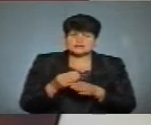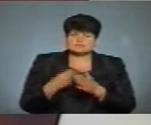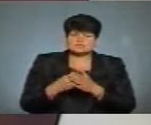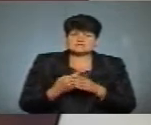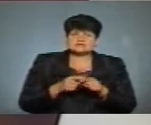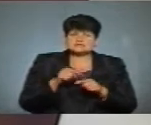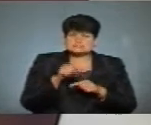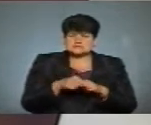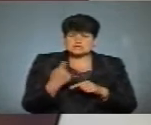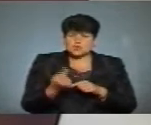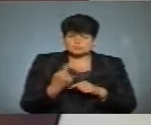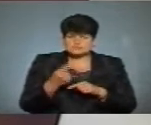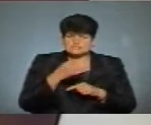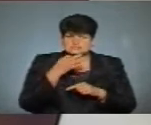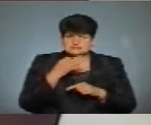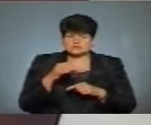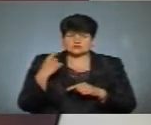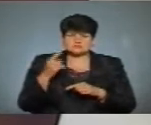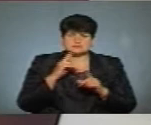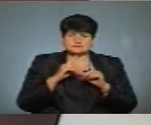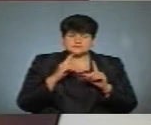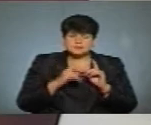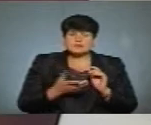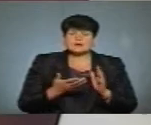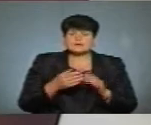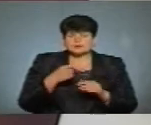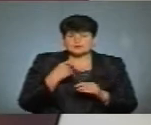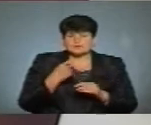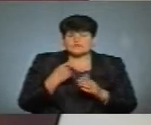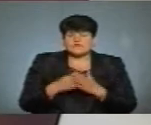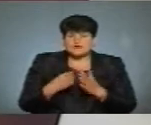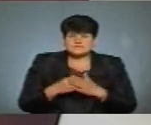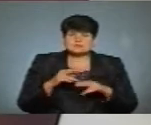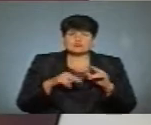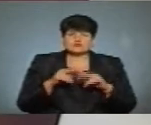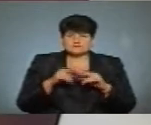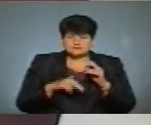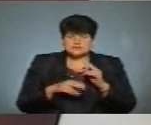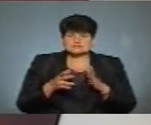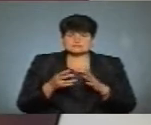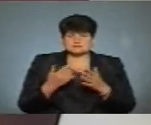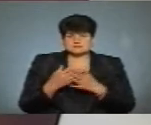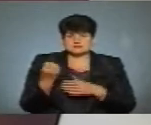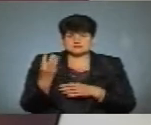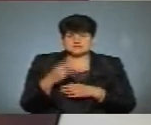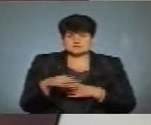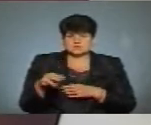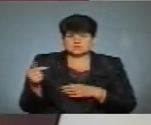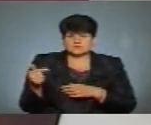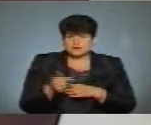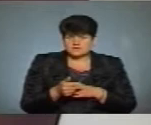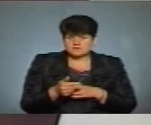повідомила речниця Тернопільської облради Тетяна Тарасенко. За її словами, вартість будівництва меморіалу близько 13 мільйонів